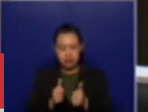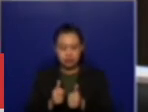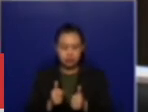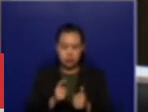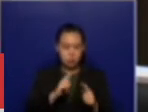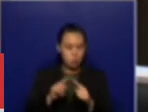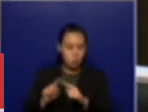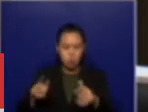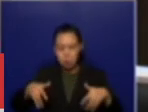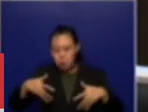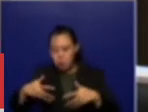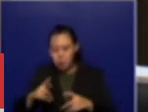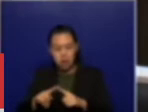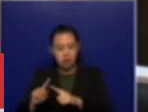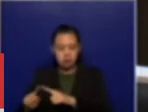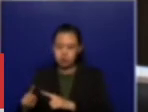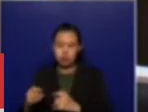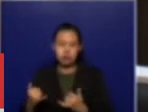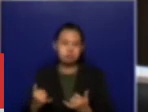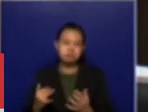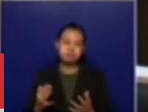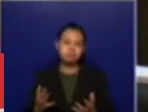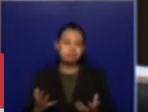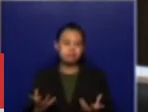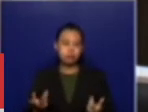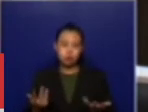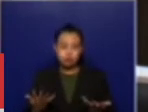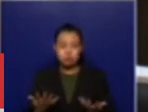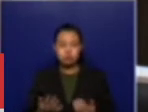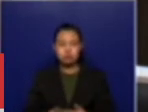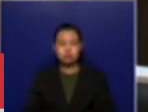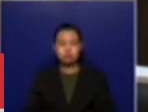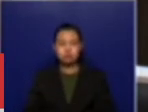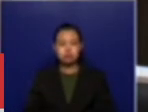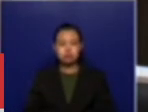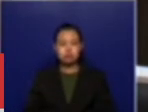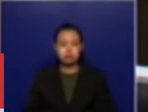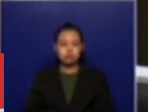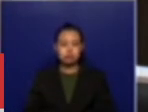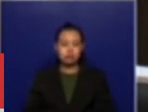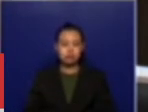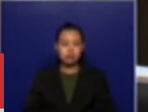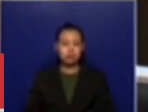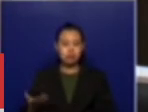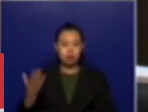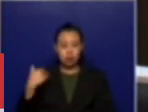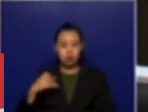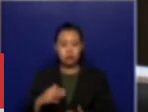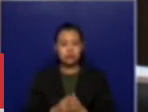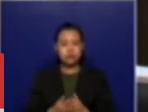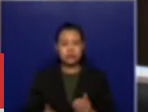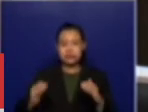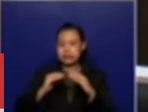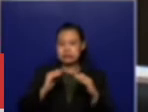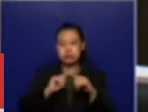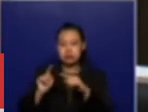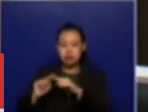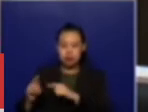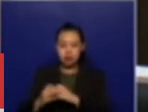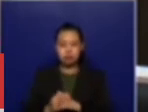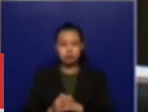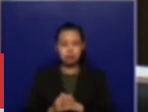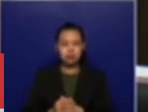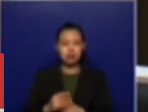ตอนนี้มันสิ้นสุดครับสิทธิพิเศษต่างๆนะครับที่เคยเกื้อหนุนต่อการส่งออกคือ GSP อย่